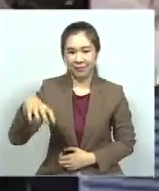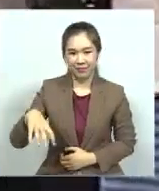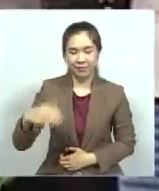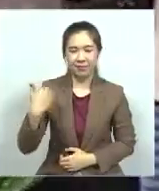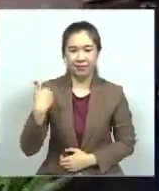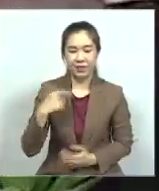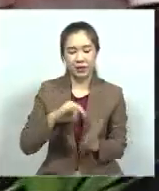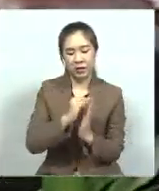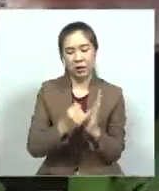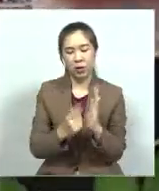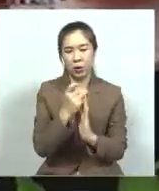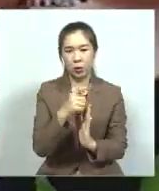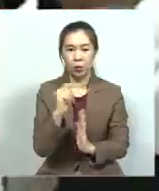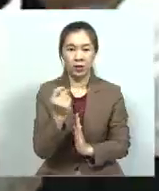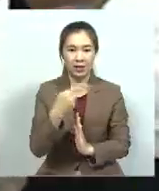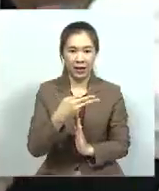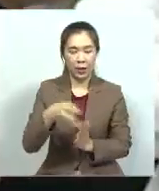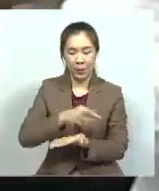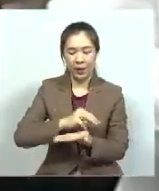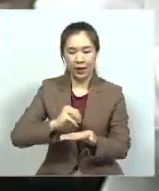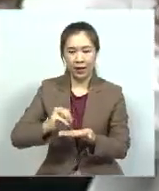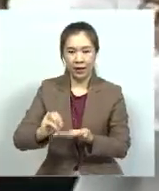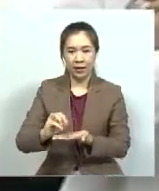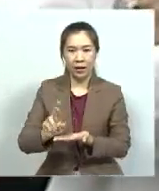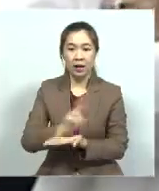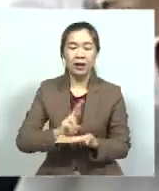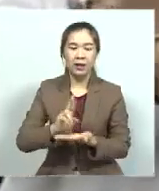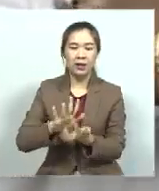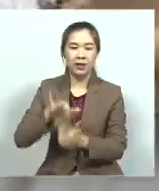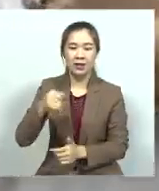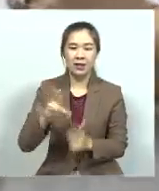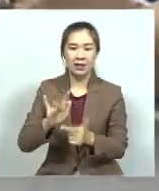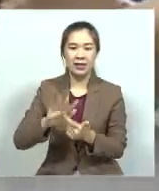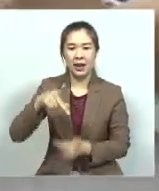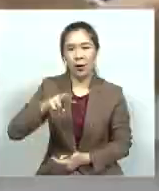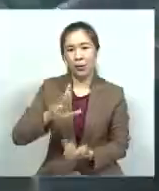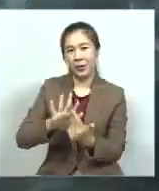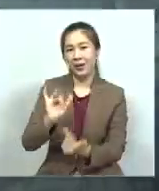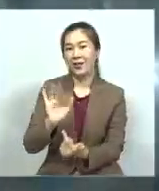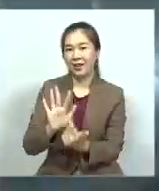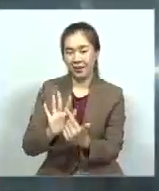จังหวัดอุทัยธานีและมหาวิทยาลัยราชภัฏบ้านสมเด็จเจ้าพระยาค่ะ